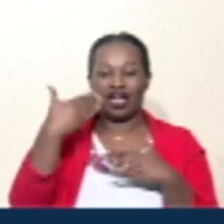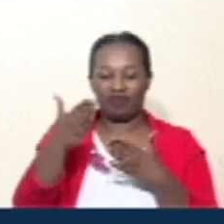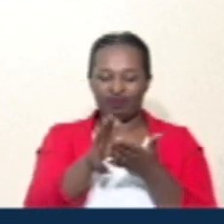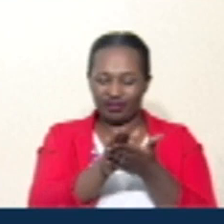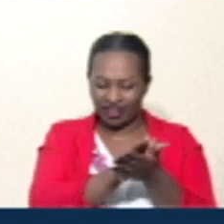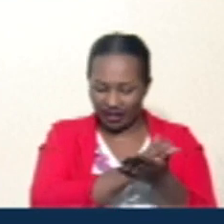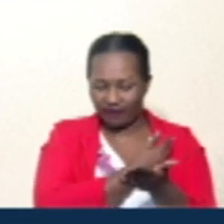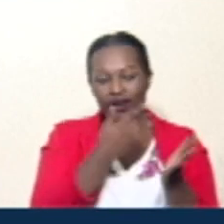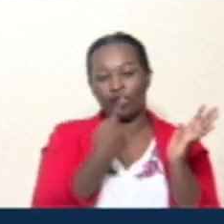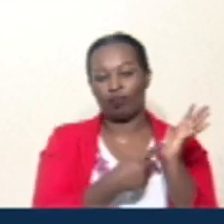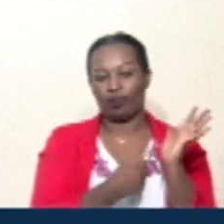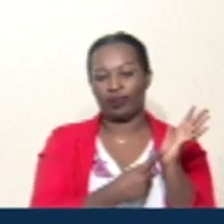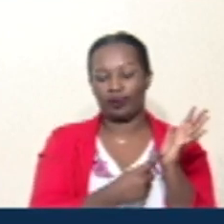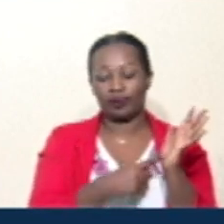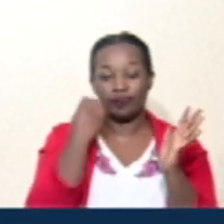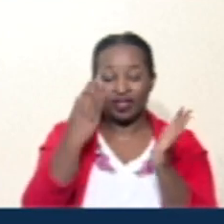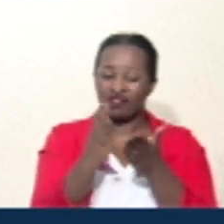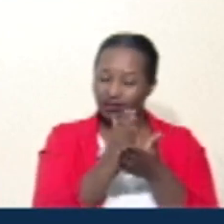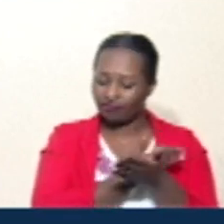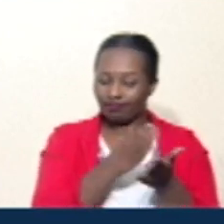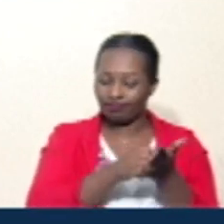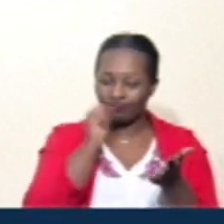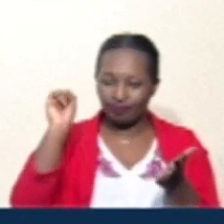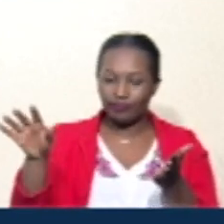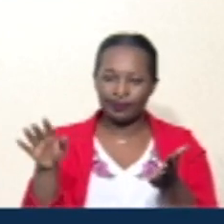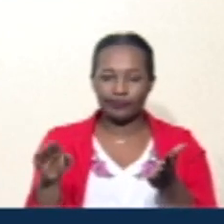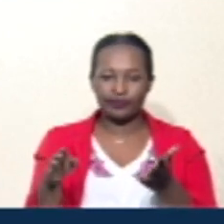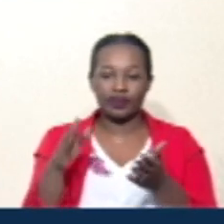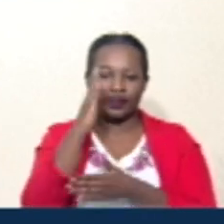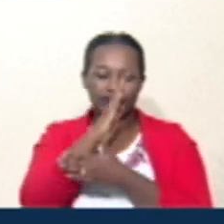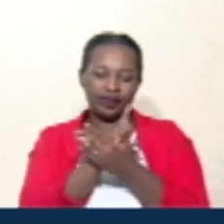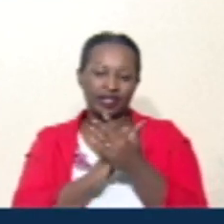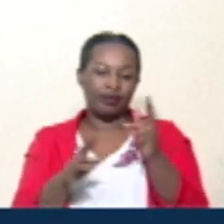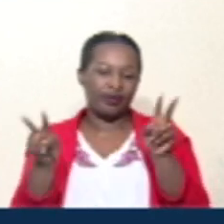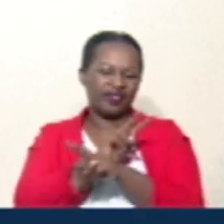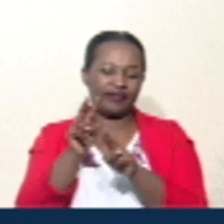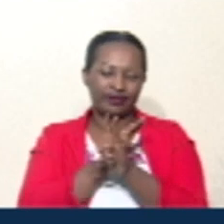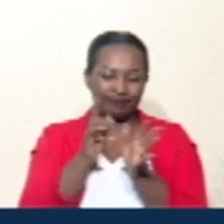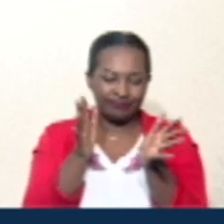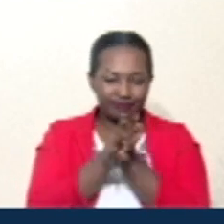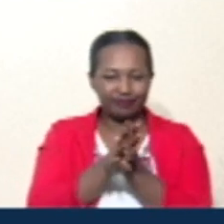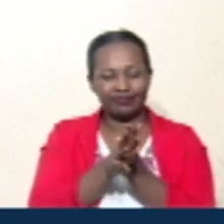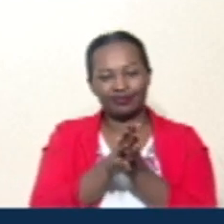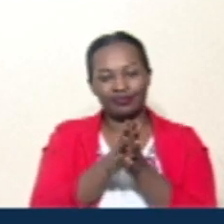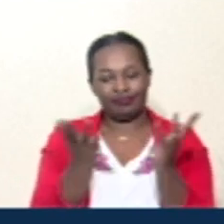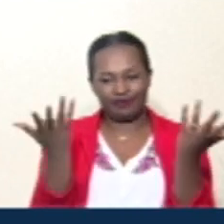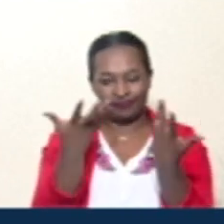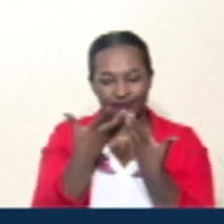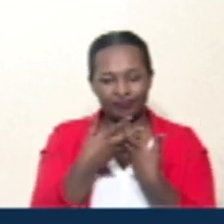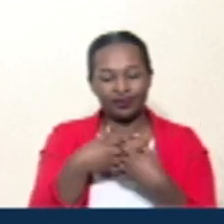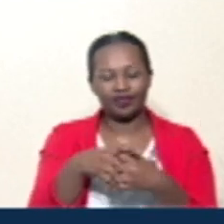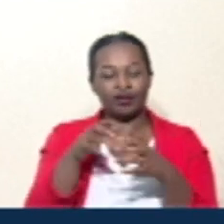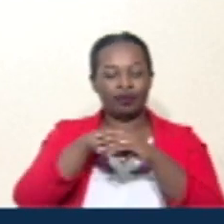ku mubiri iyo kizomore kugira ngo kizijugunye hari ubwo bimera nkaho bifatanye cyangwa se cyo bita binding mu